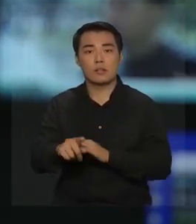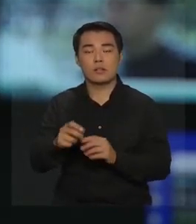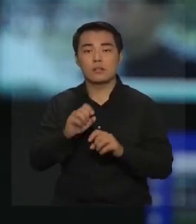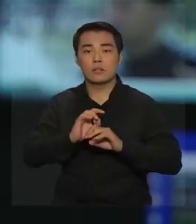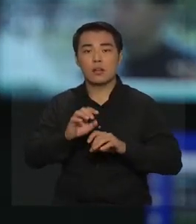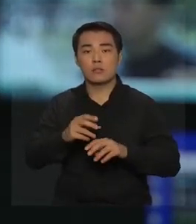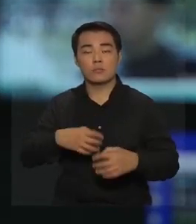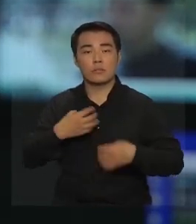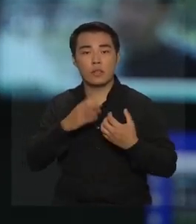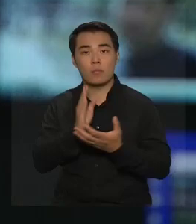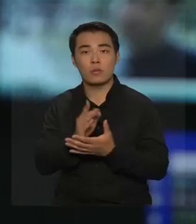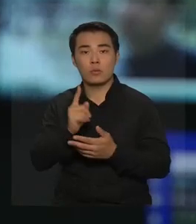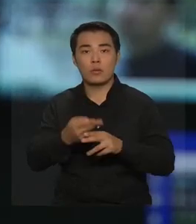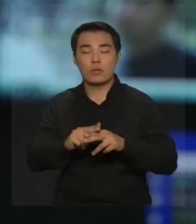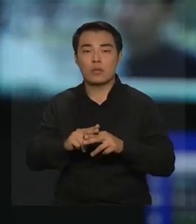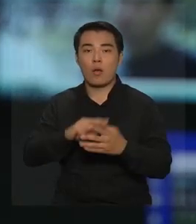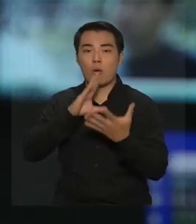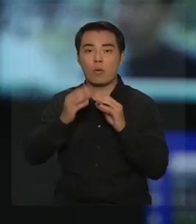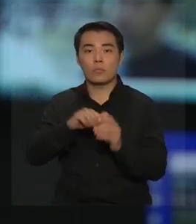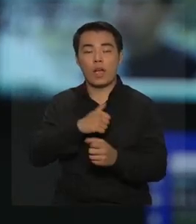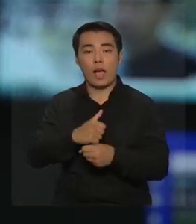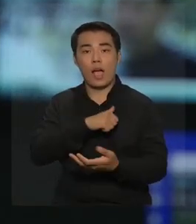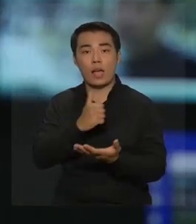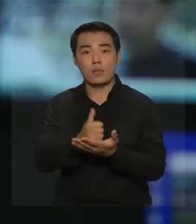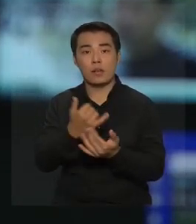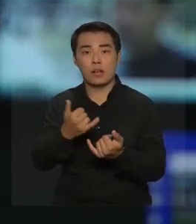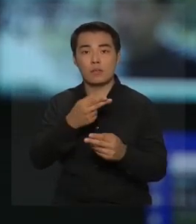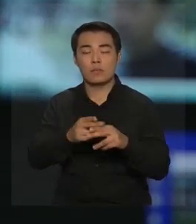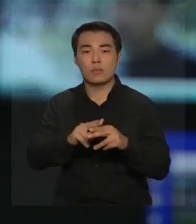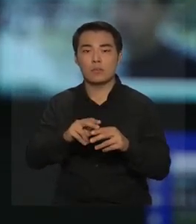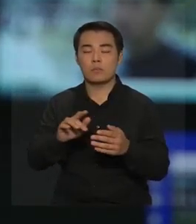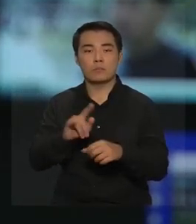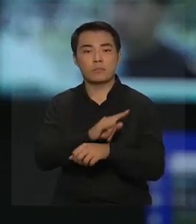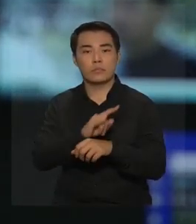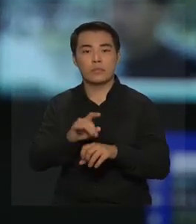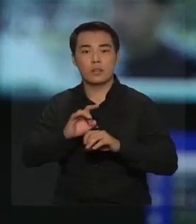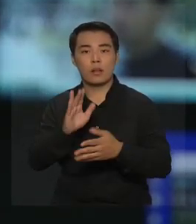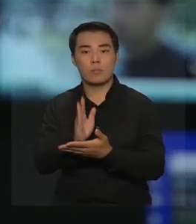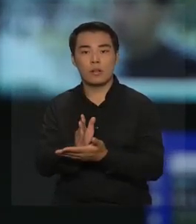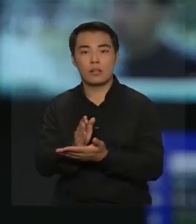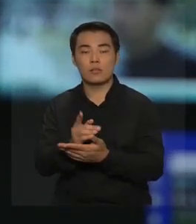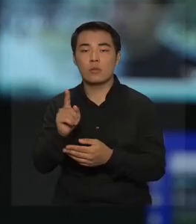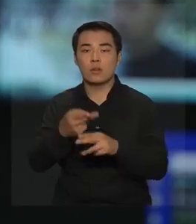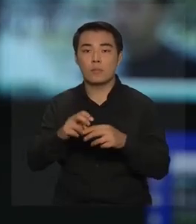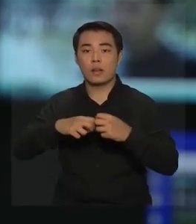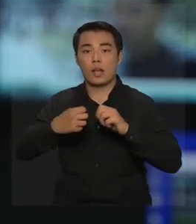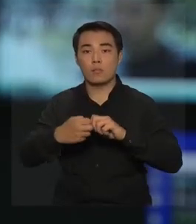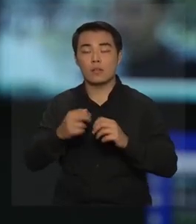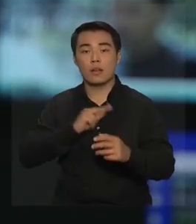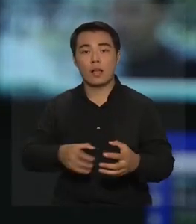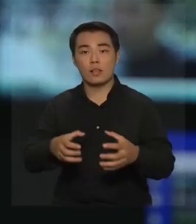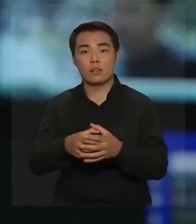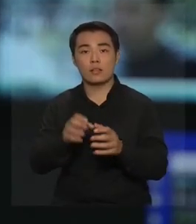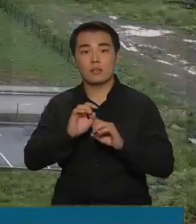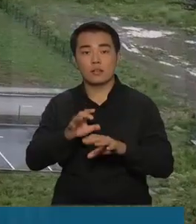талқыға түсіп жатыр, бірақ билік өкілдері мұның алып қашпа әңгіме екенін айтып ақталуда. Мәселенің анық-қанығы тілші материалында.